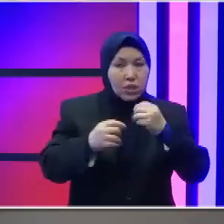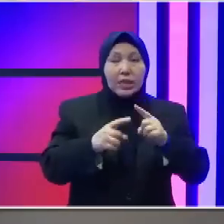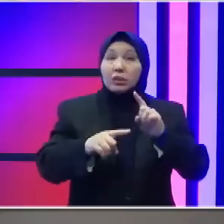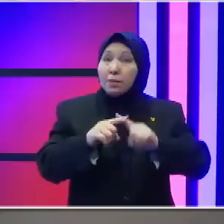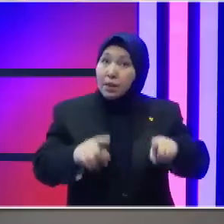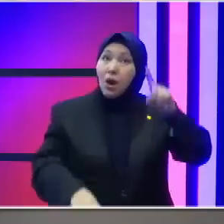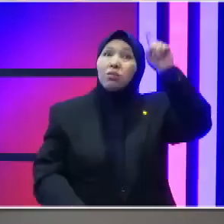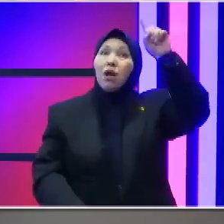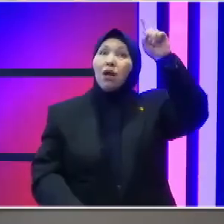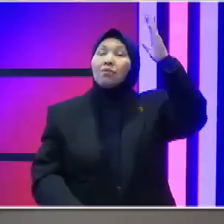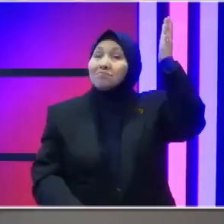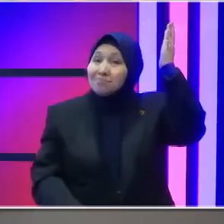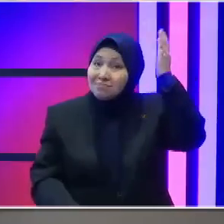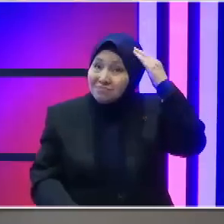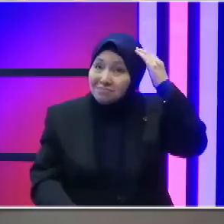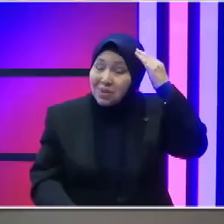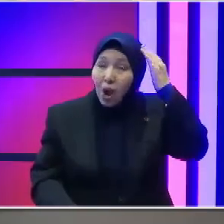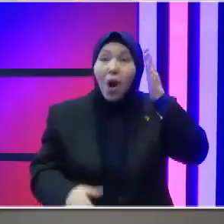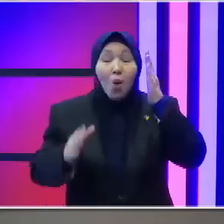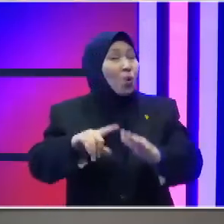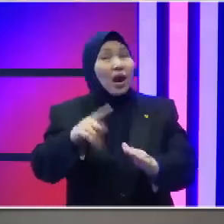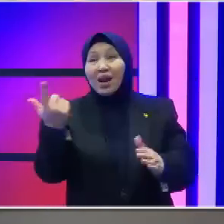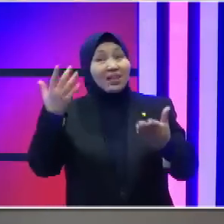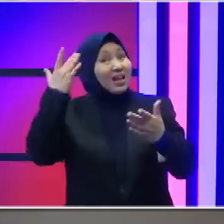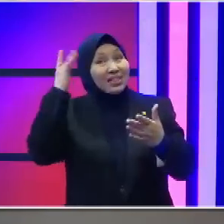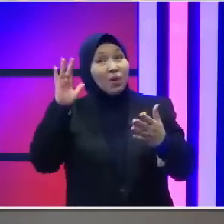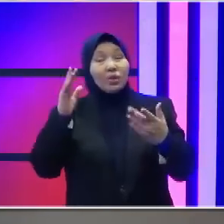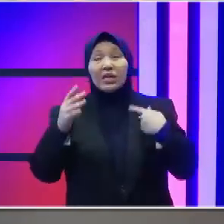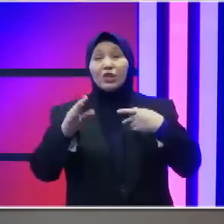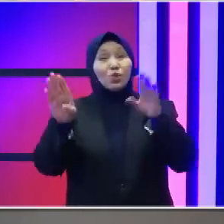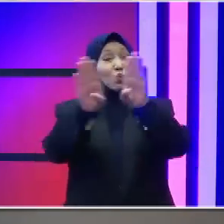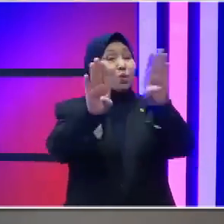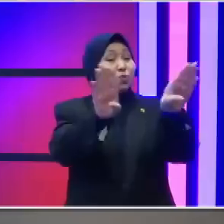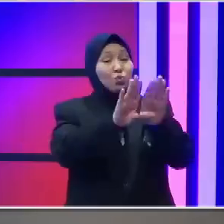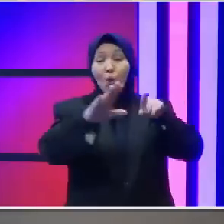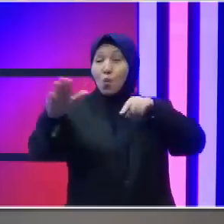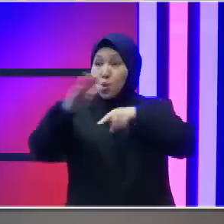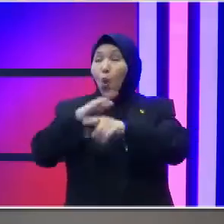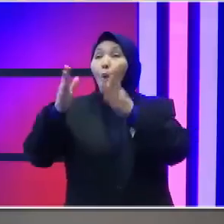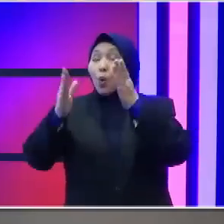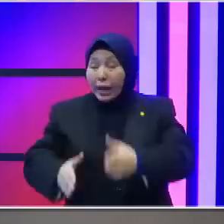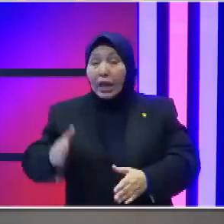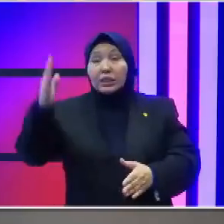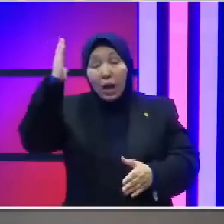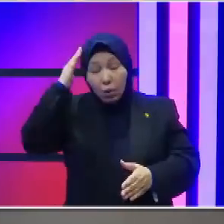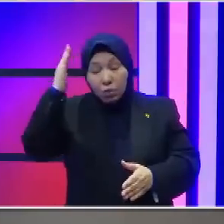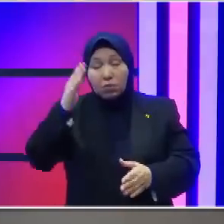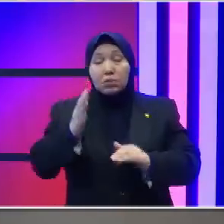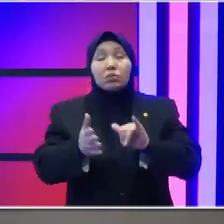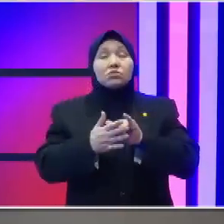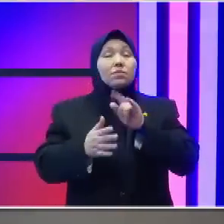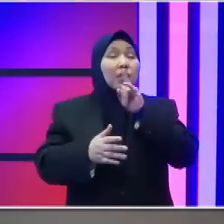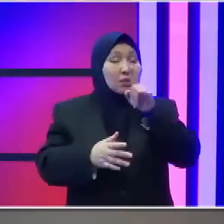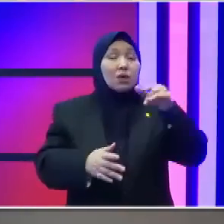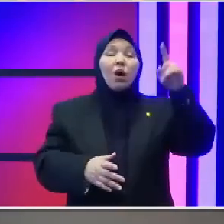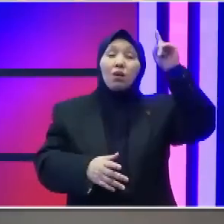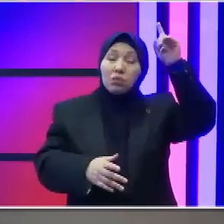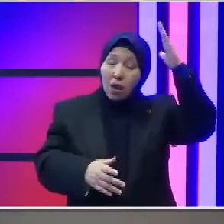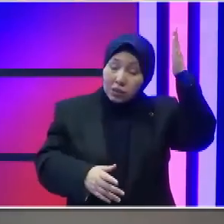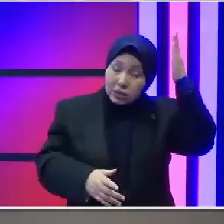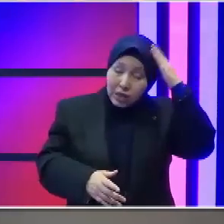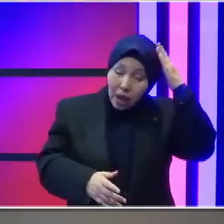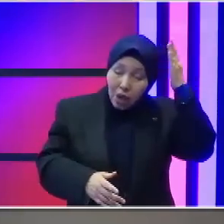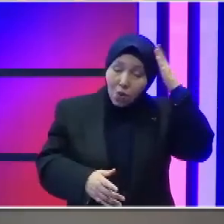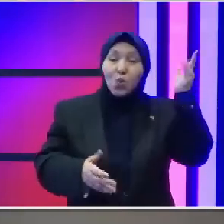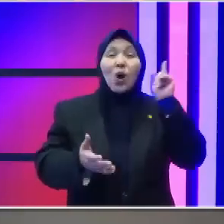tahu. Dan kalau katakan orang lain tak tahu pun, kita cover, kita bunuh orang yang tahu pun, sebenarnya Allah tahu wa akhfa,